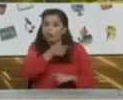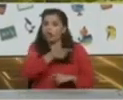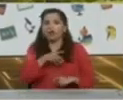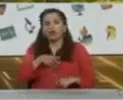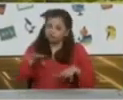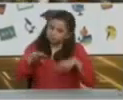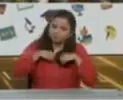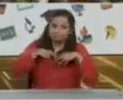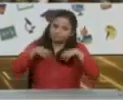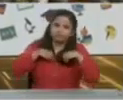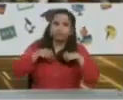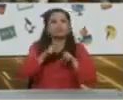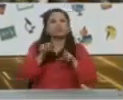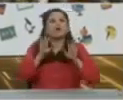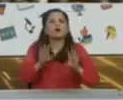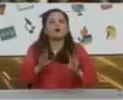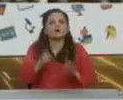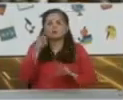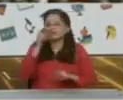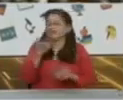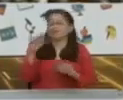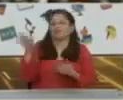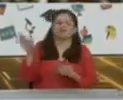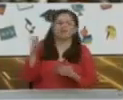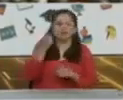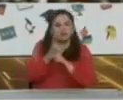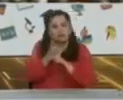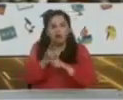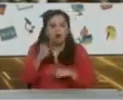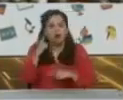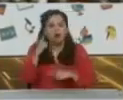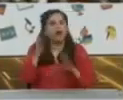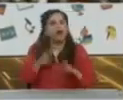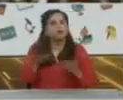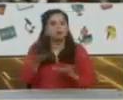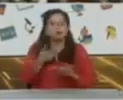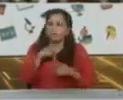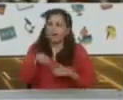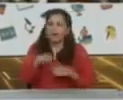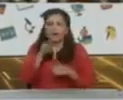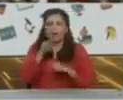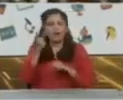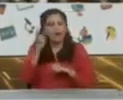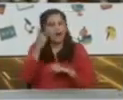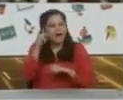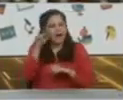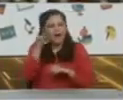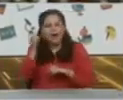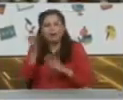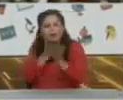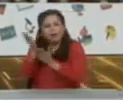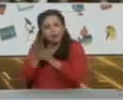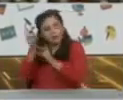है। हमें भी कुछ कुछ नए एक्सपेरिमेंट करते रहना चाहिए।